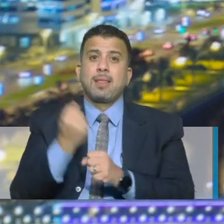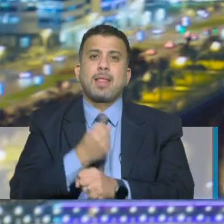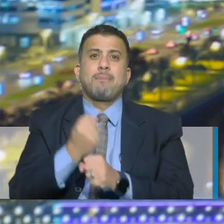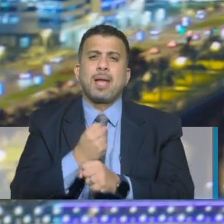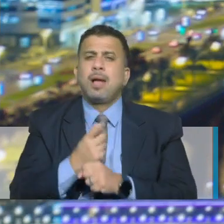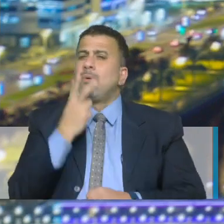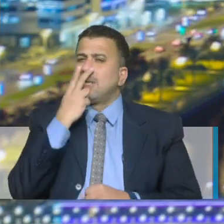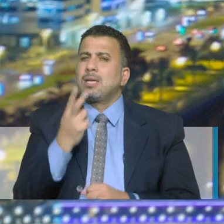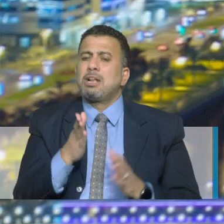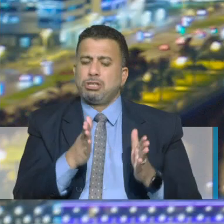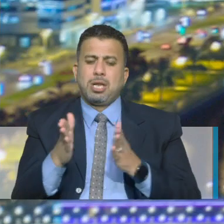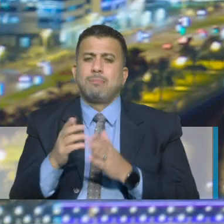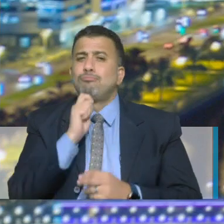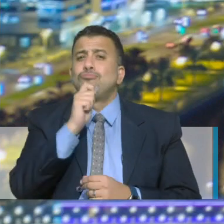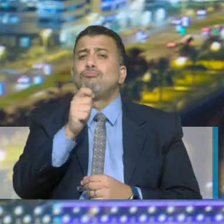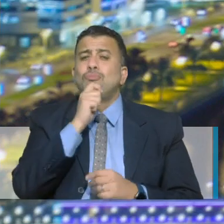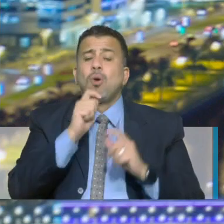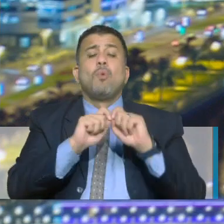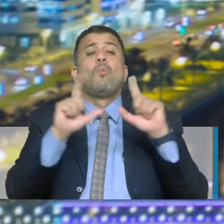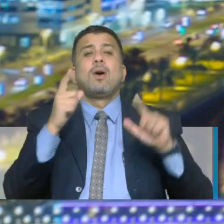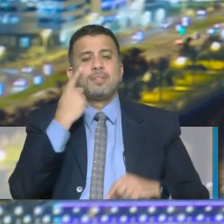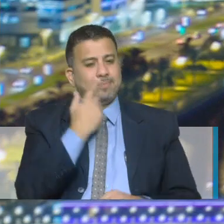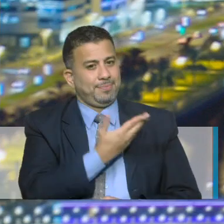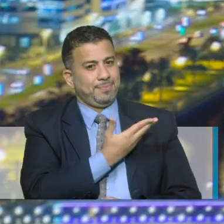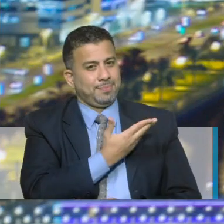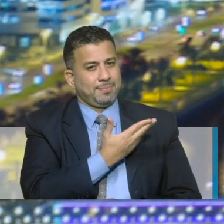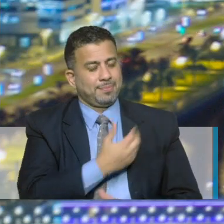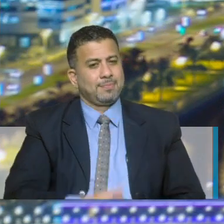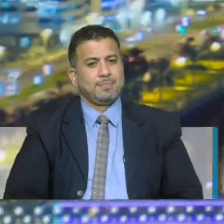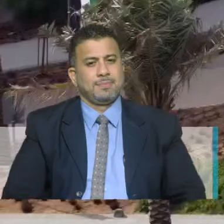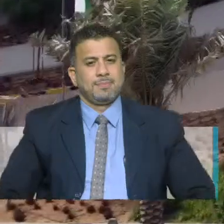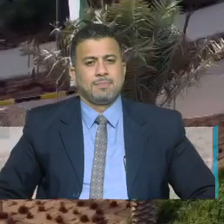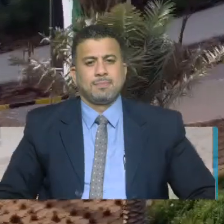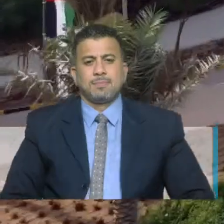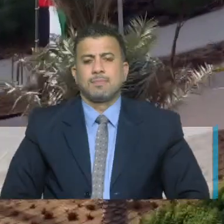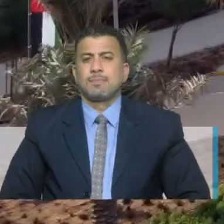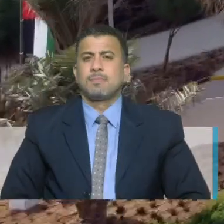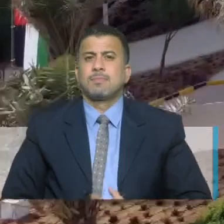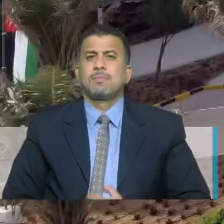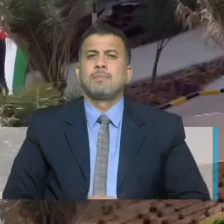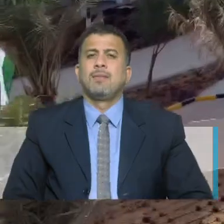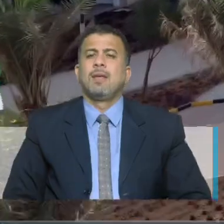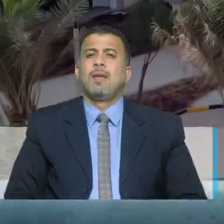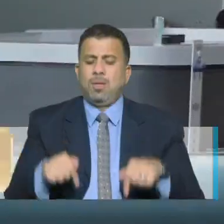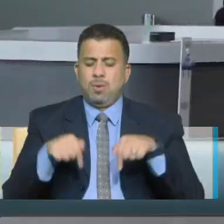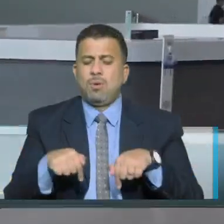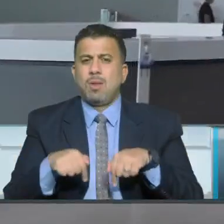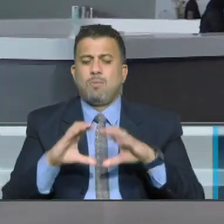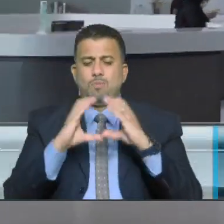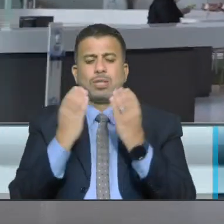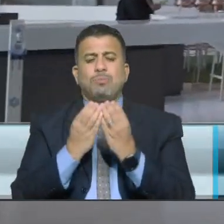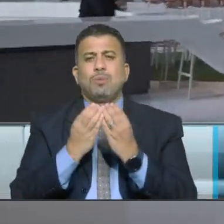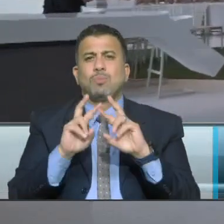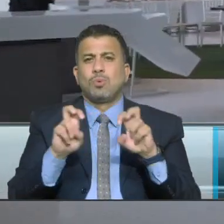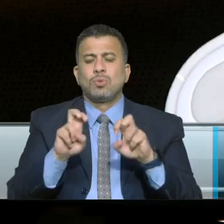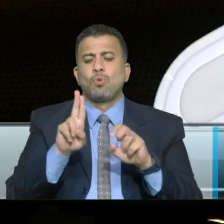من المهارات التطبيقية، نستعرض جانبا منها في التقرير التالي. هنا في مجمع الشارقة للبحوث